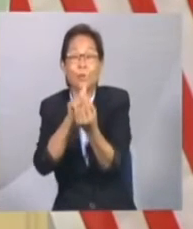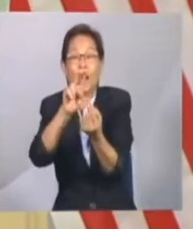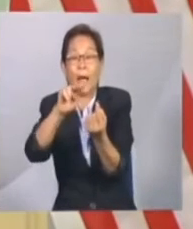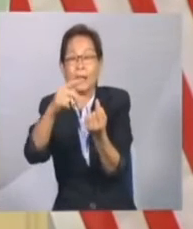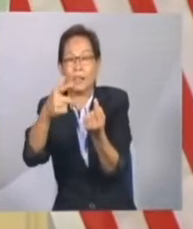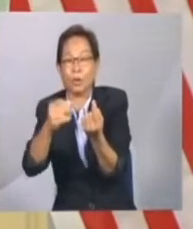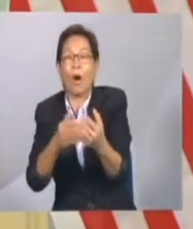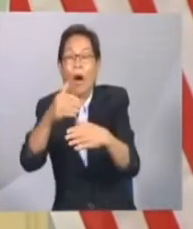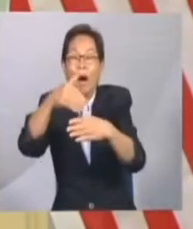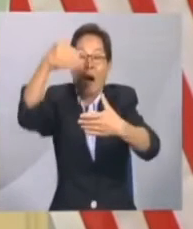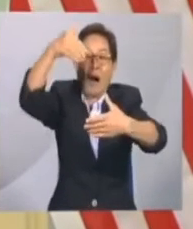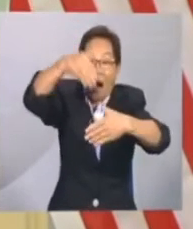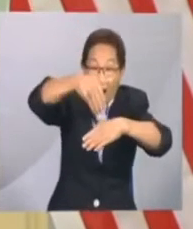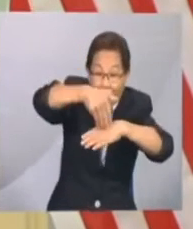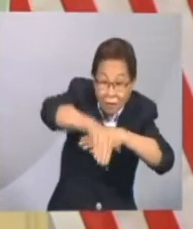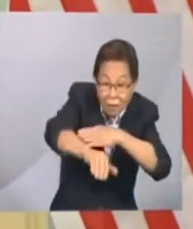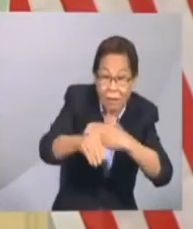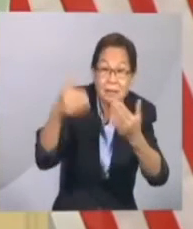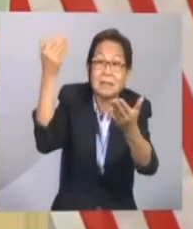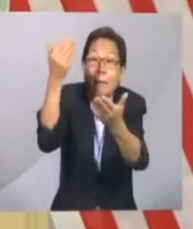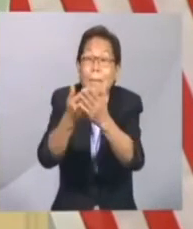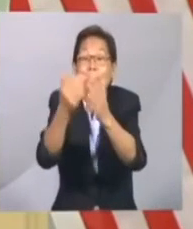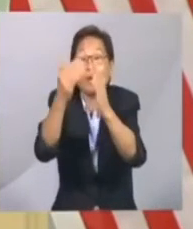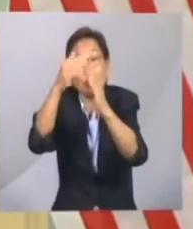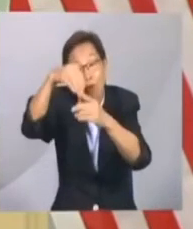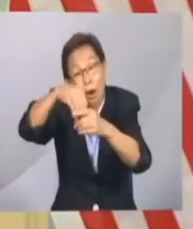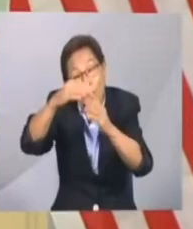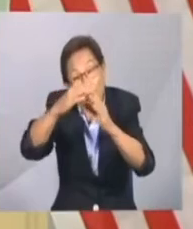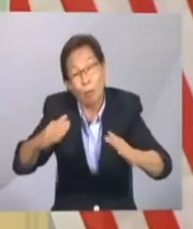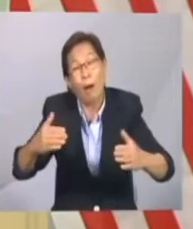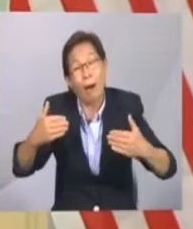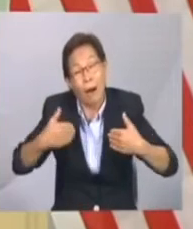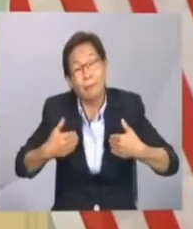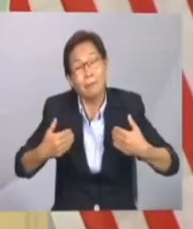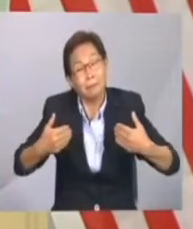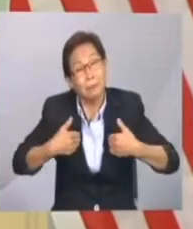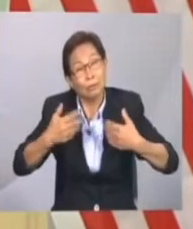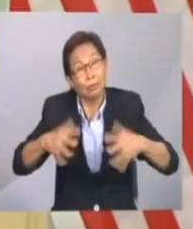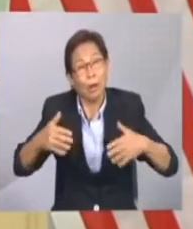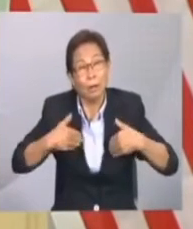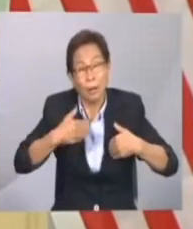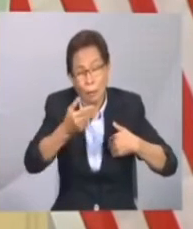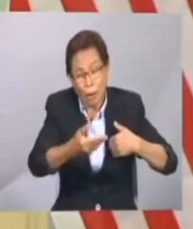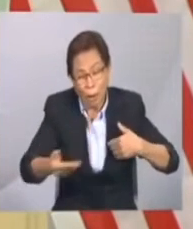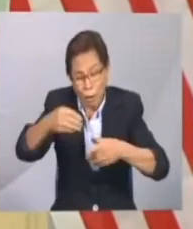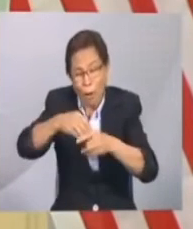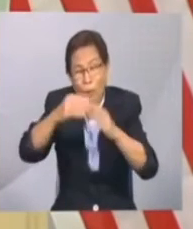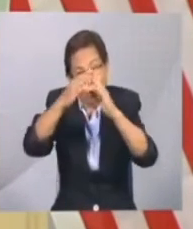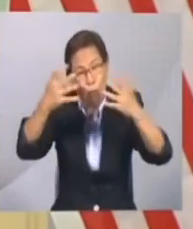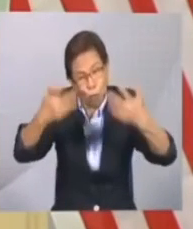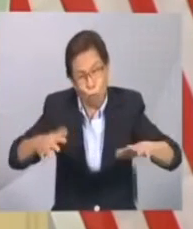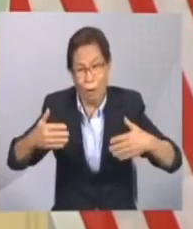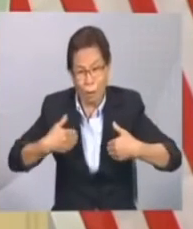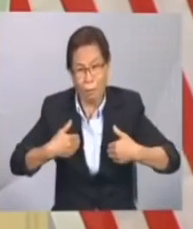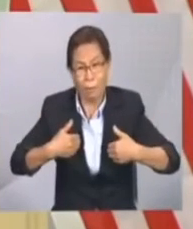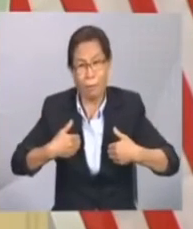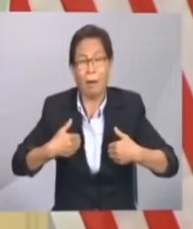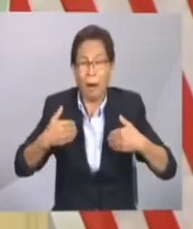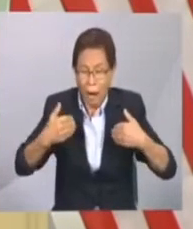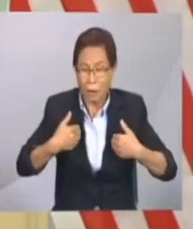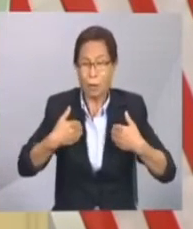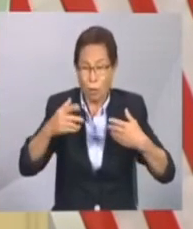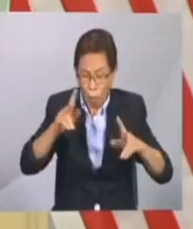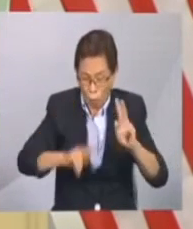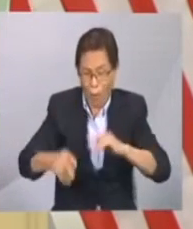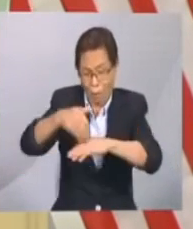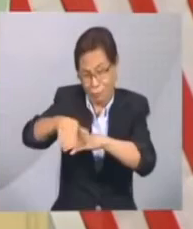menghantar sampai ke dalam. Dia kata, ada yang telah pun mempunyai barangan di dalam rumah. Dah ada orang